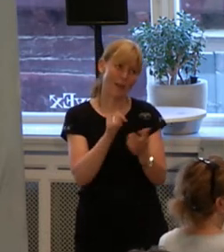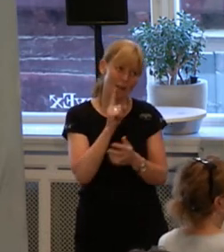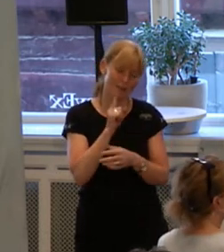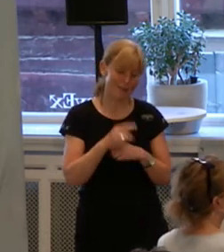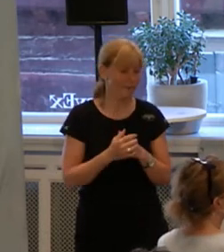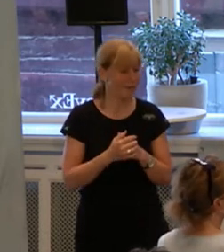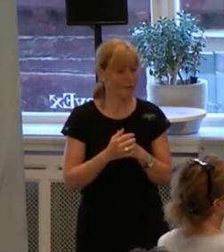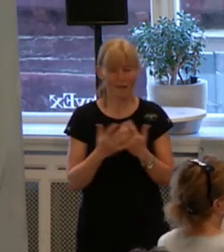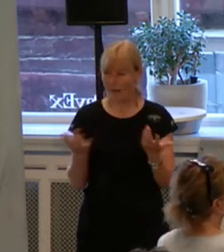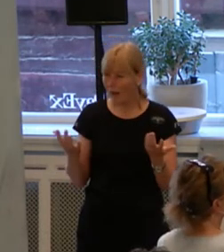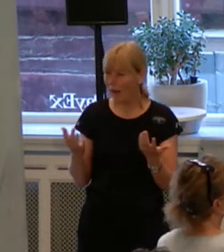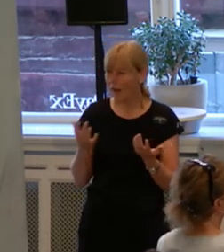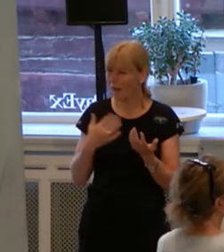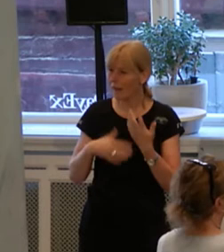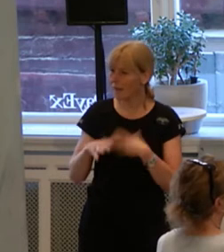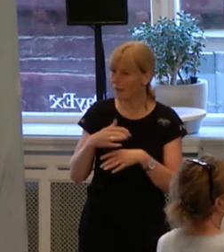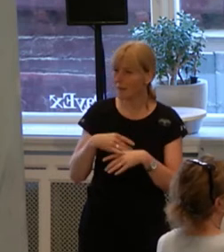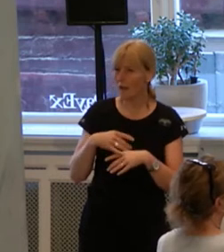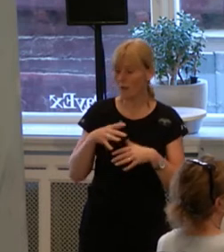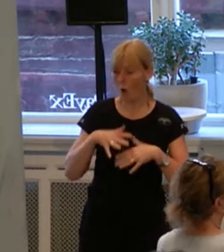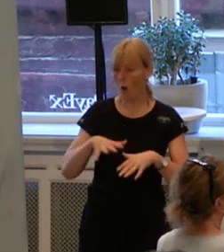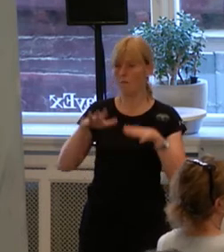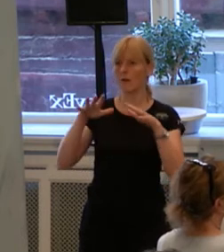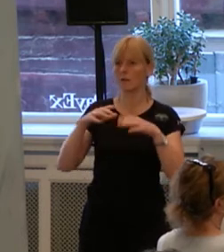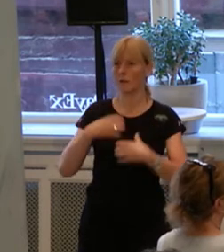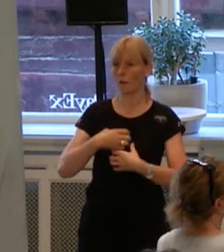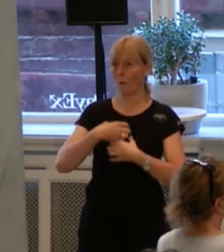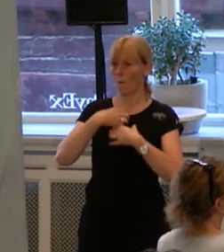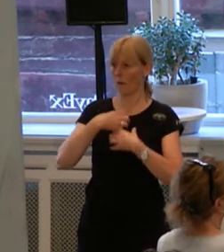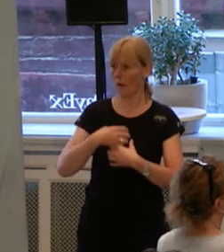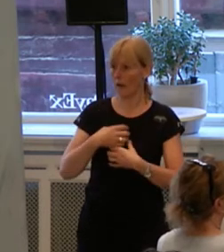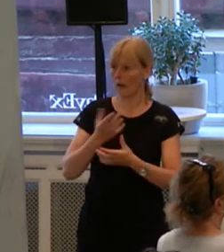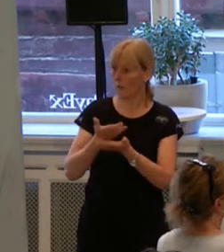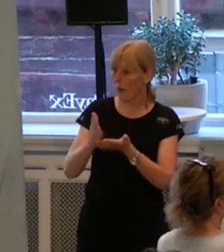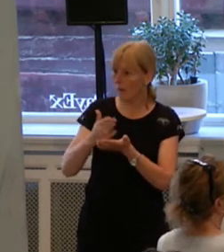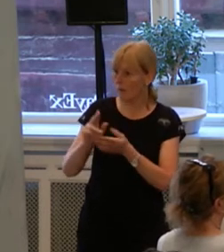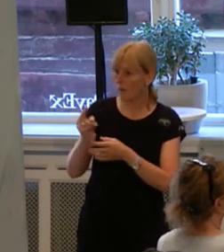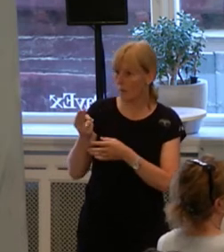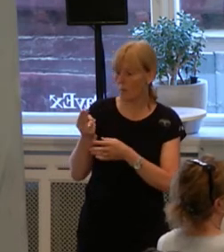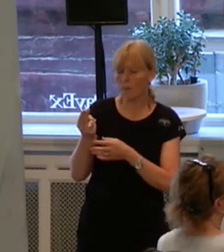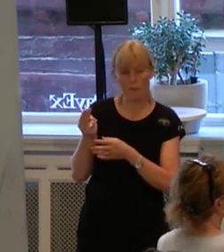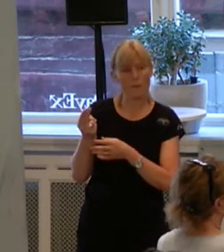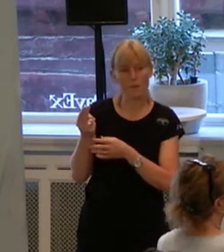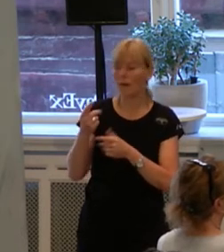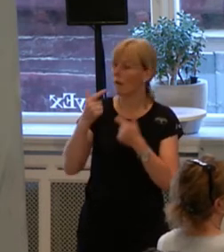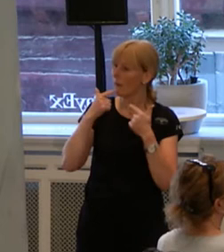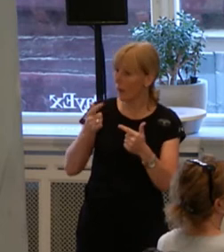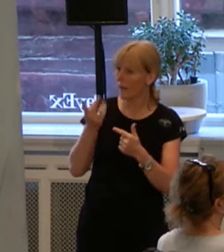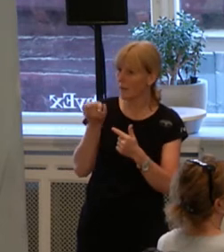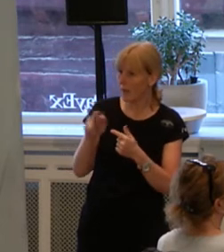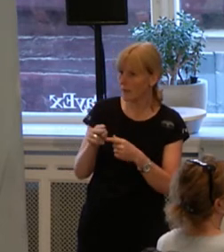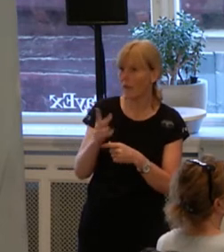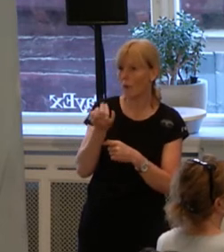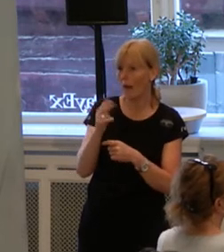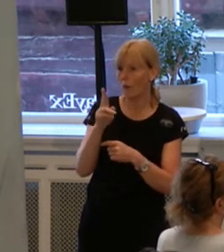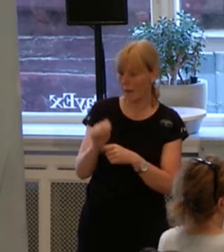Denna mycket intressanta, överraskande och en smula chockerande berättelse därifrån så tackar jag Kerstin Åkervall och